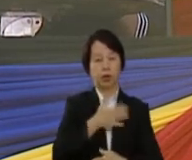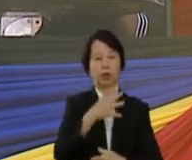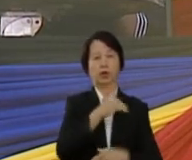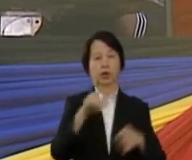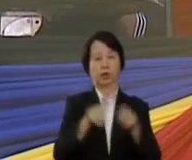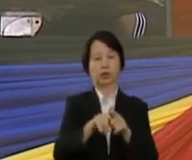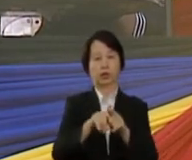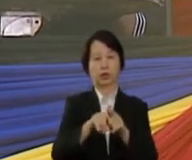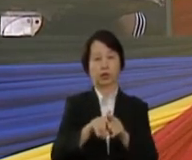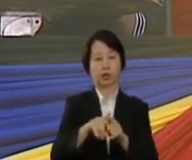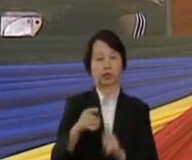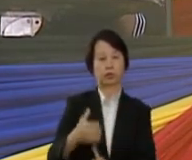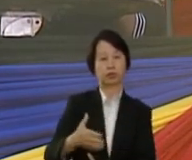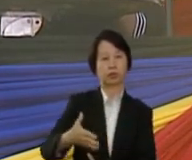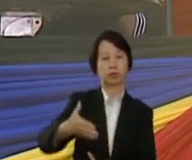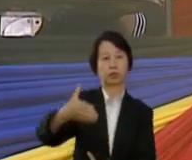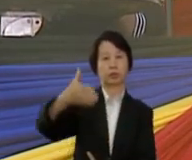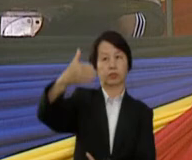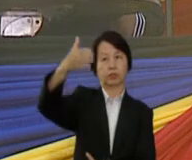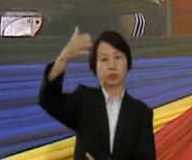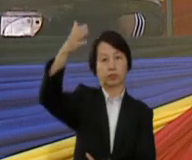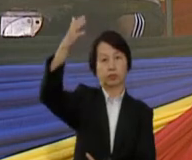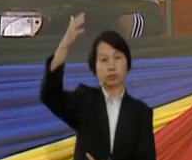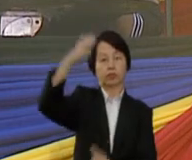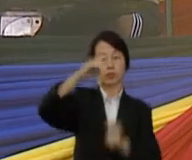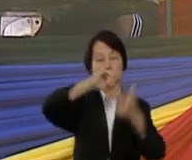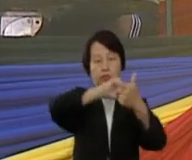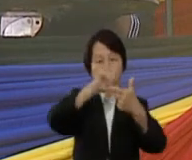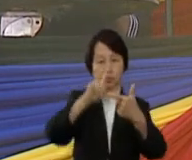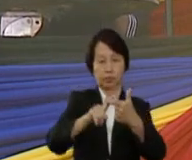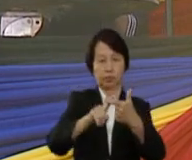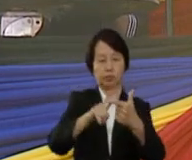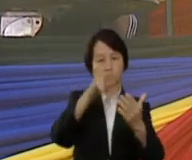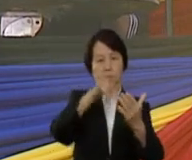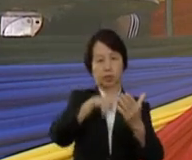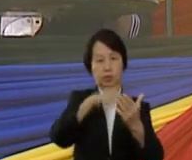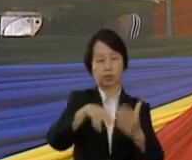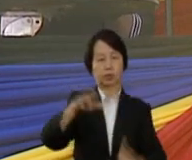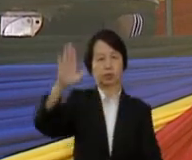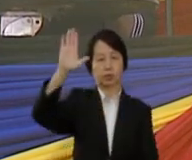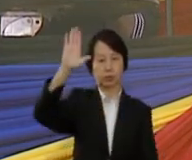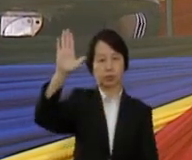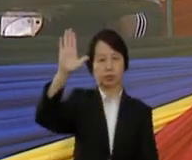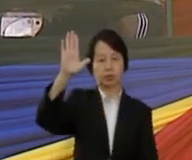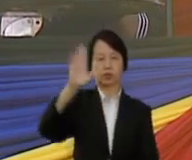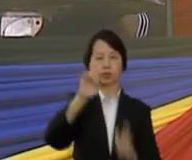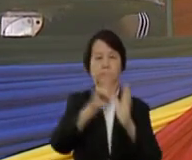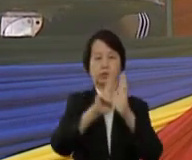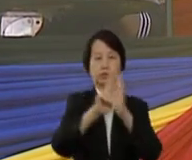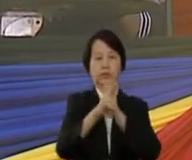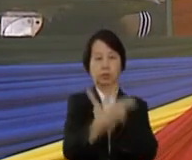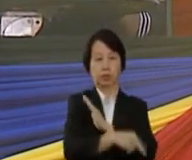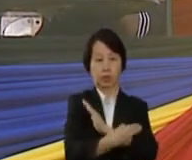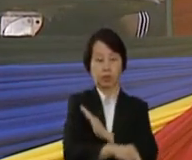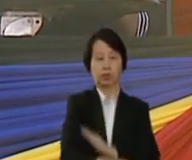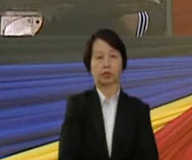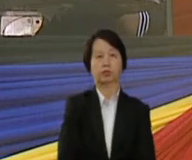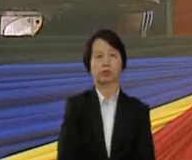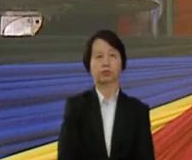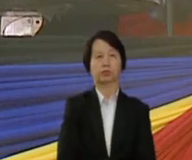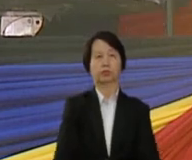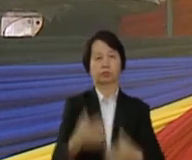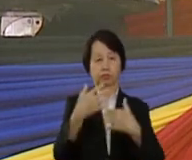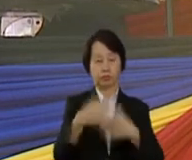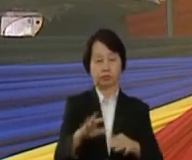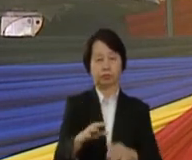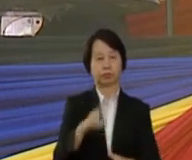acara menaikkan jalur gemilang disusuli dengan bacaan ikra rukun negara. Serentak